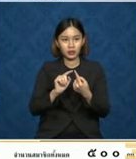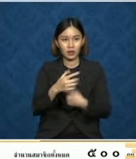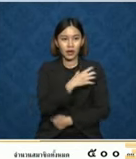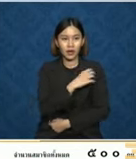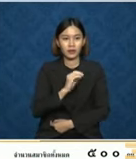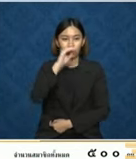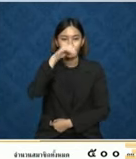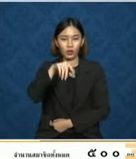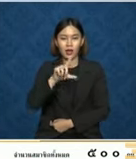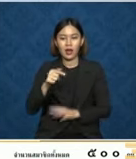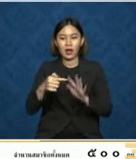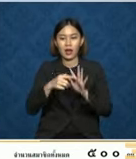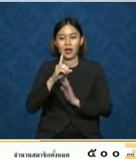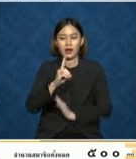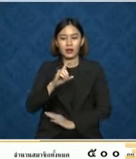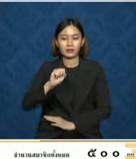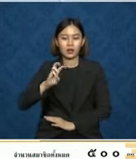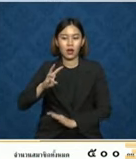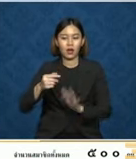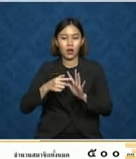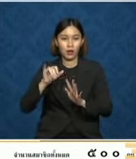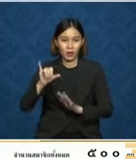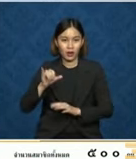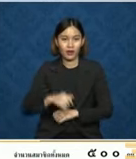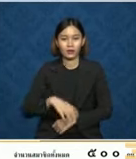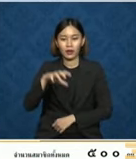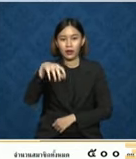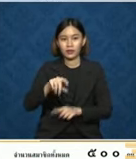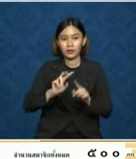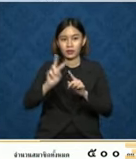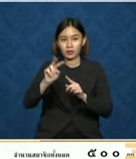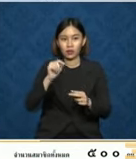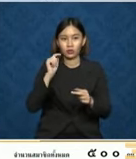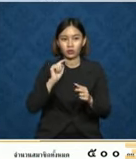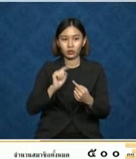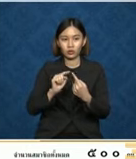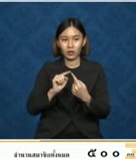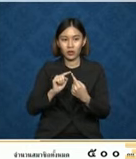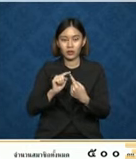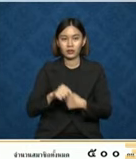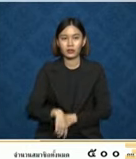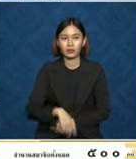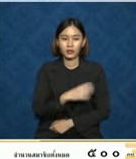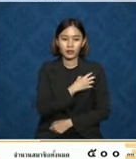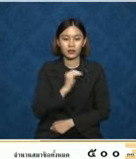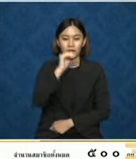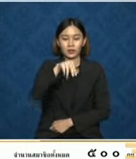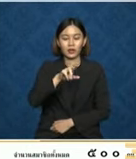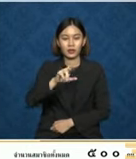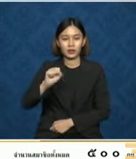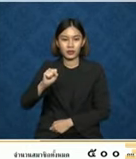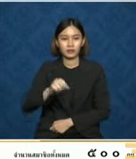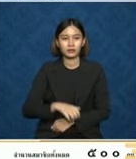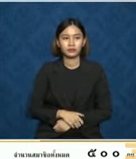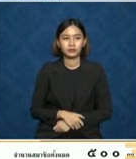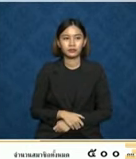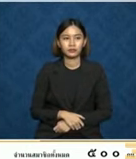าลเมืองลาดสวายนะครับต่อไปเลยครับสถานีขนถ่ายขยะมูลฝอยฝั่งตะวันออกเทศบาลนครรังสิตนะครับต่อ